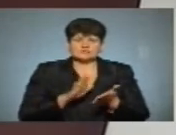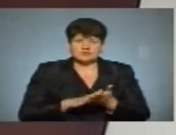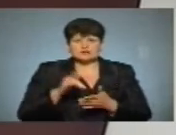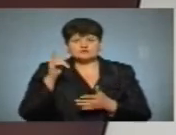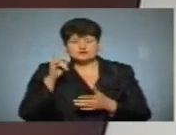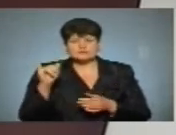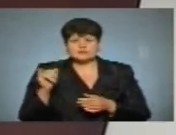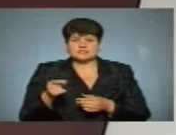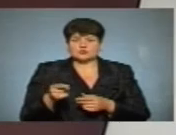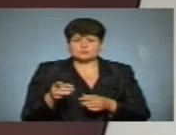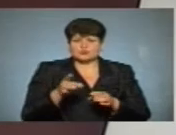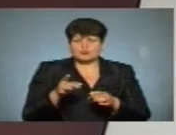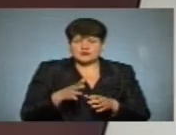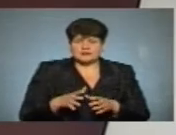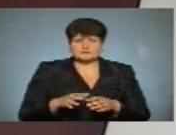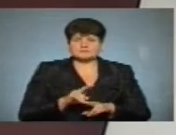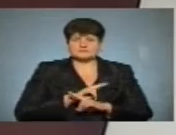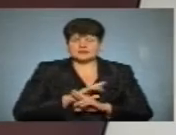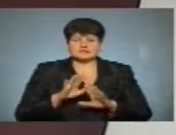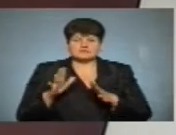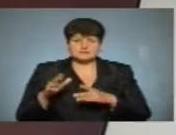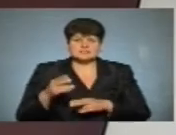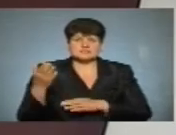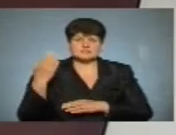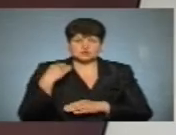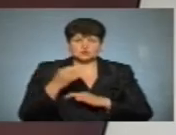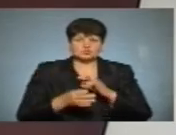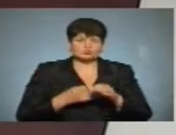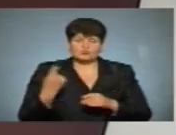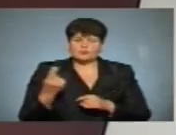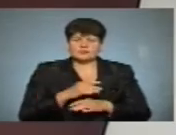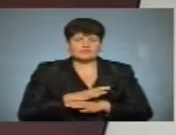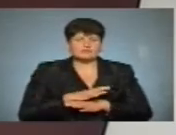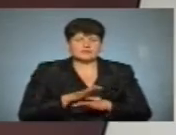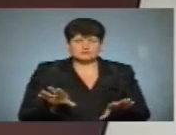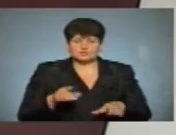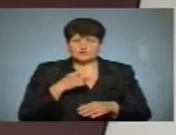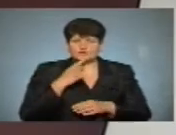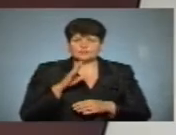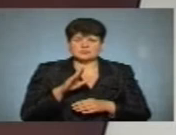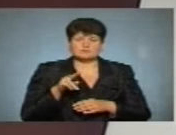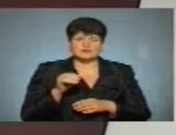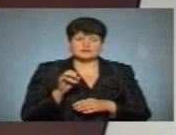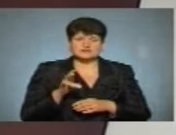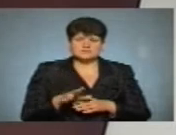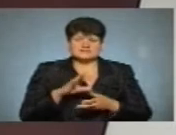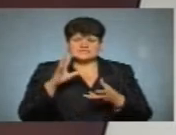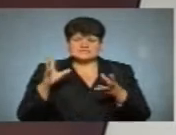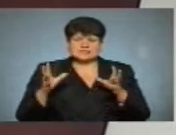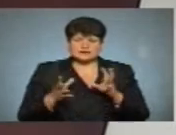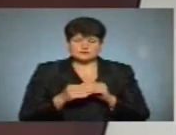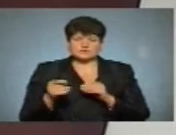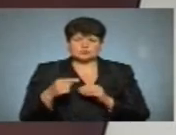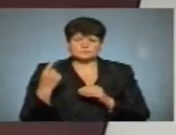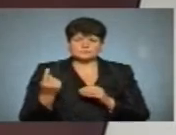і Тернопільському районах. Летальних випадків за минулу добу в області не було, каже Володимир Паничев. За його словами, загалом на